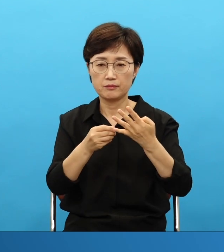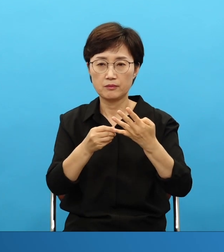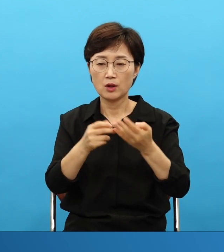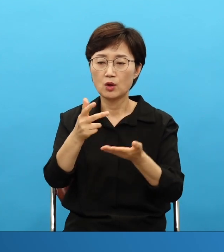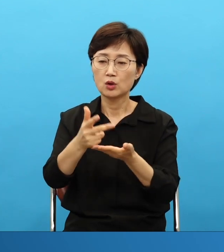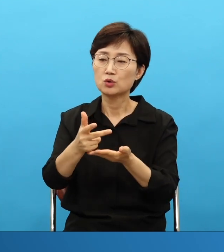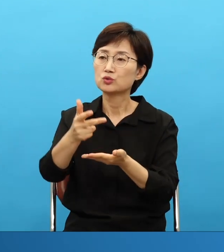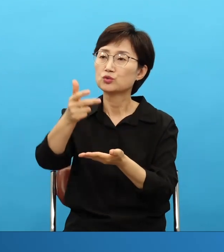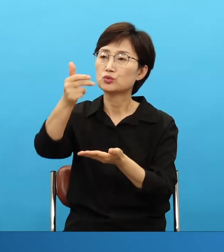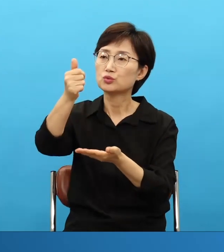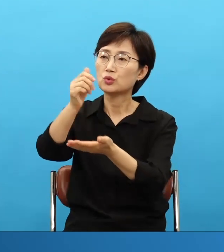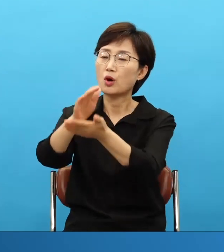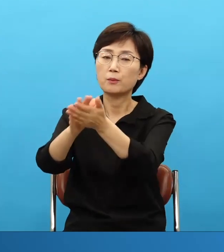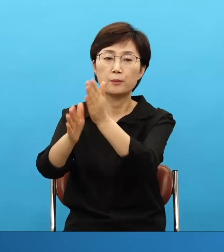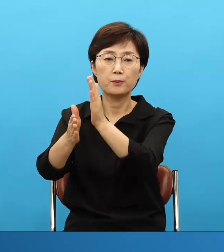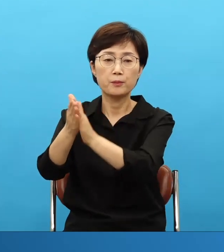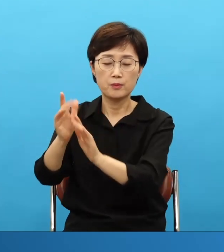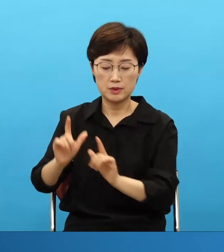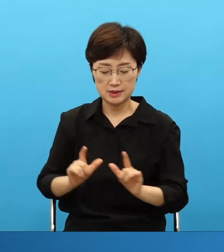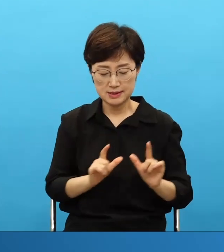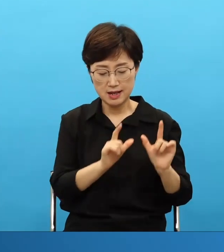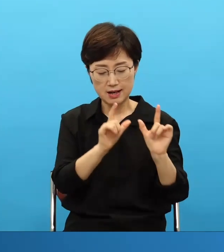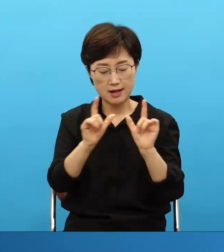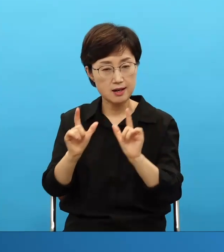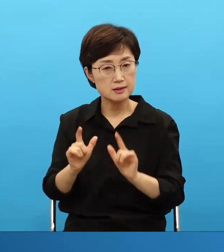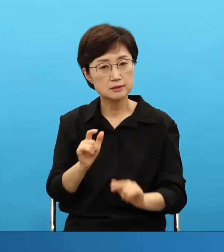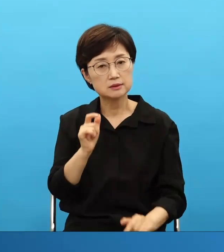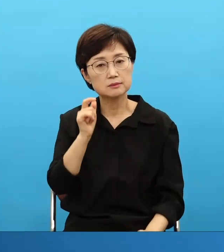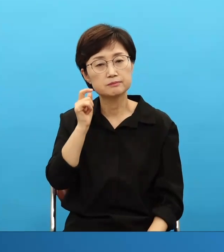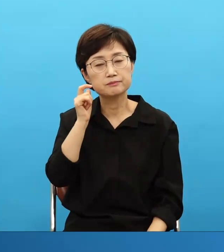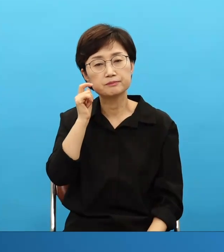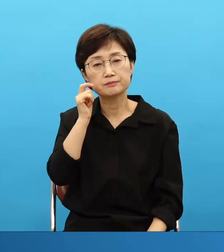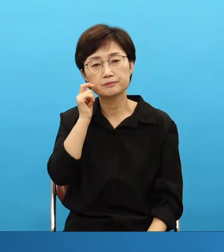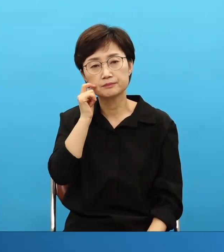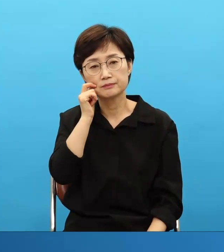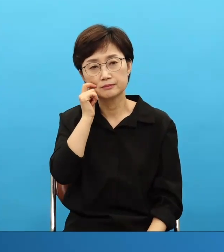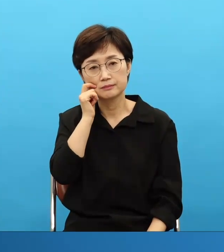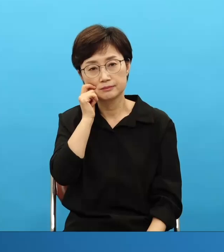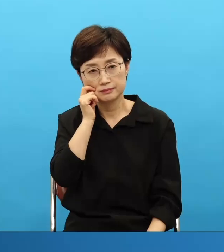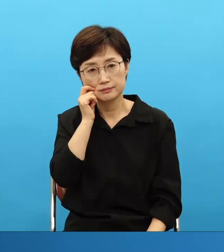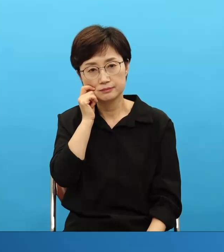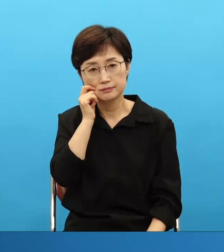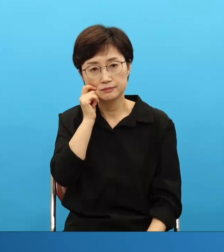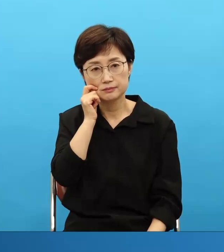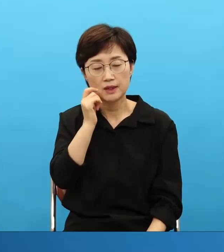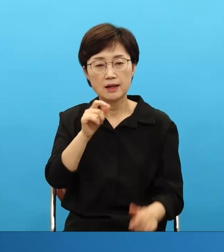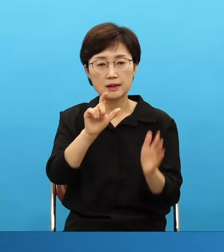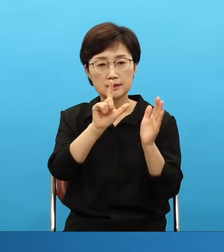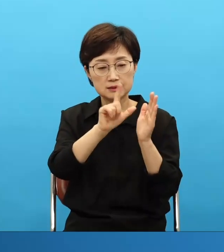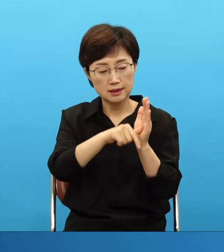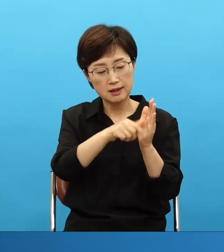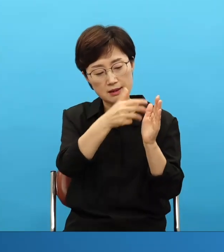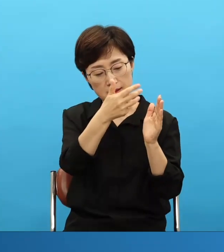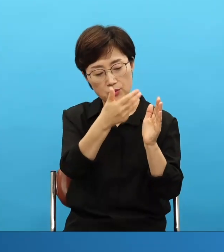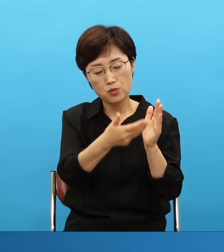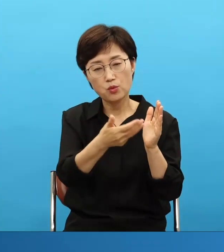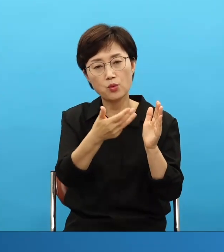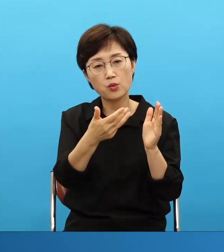하시네 주없이 살 수 없네